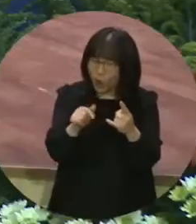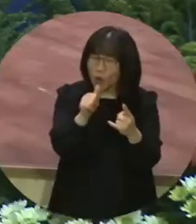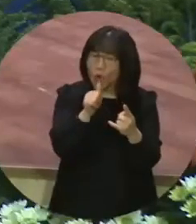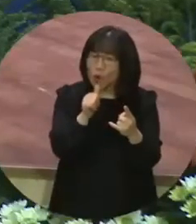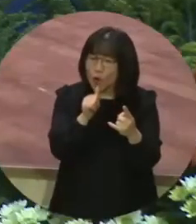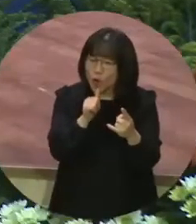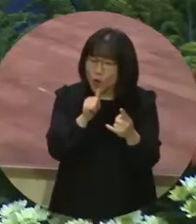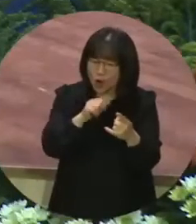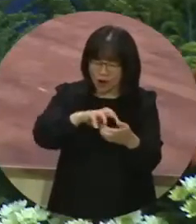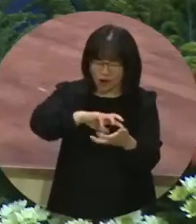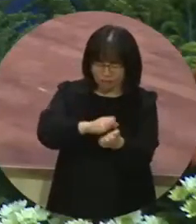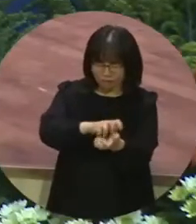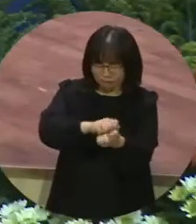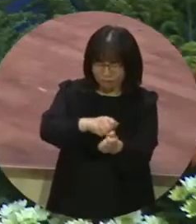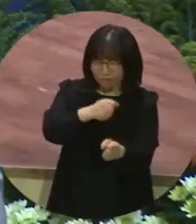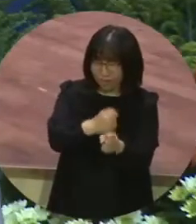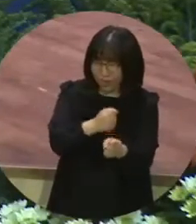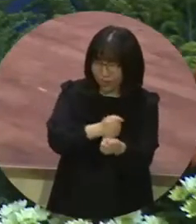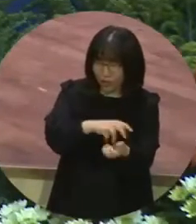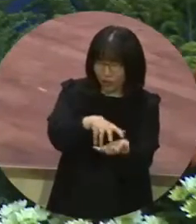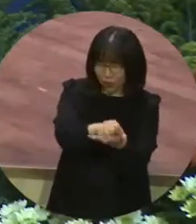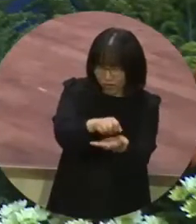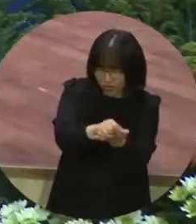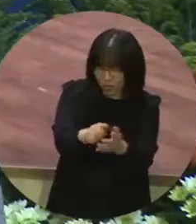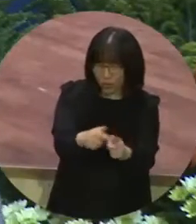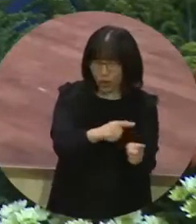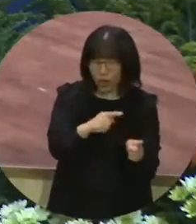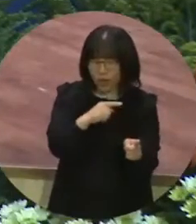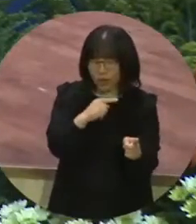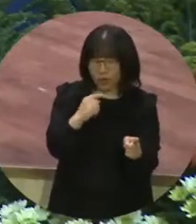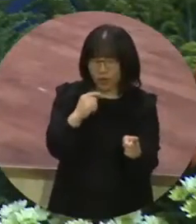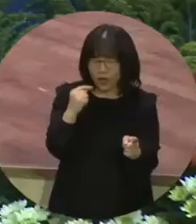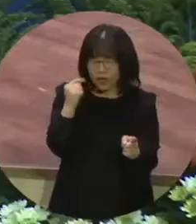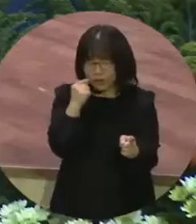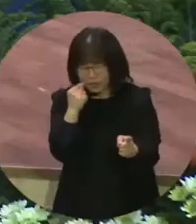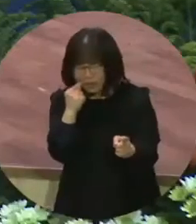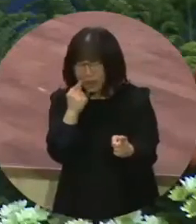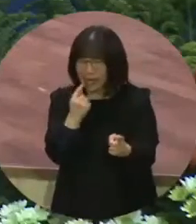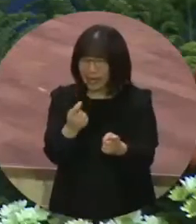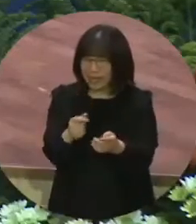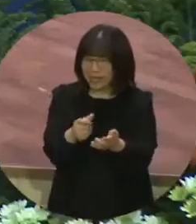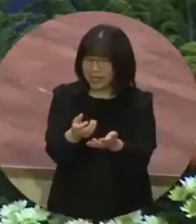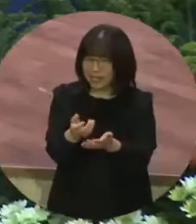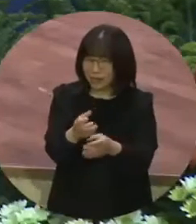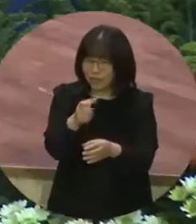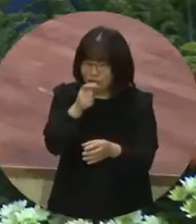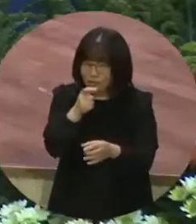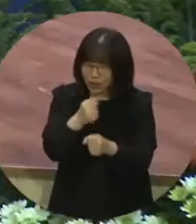거예요. 그런데 콩으로 맷주를 쓴다 그래도